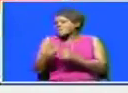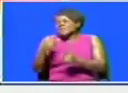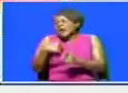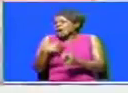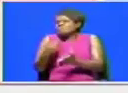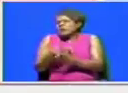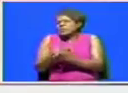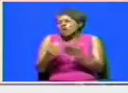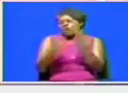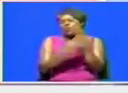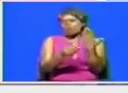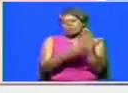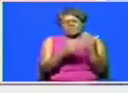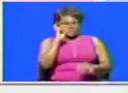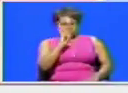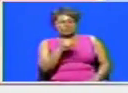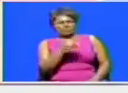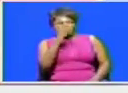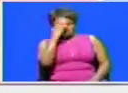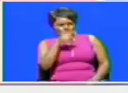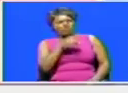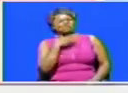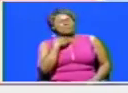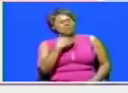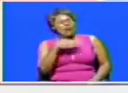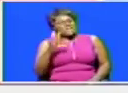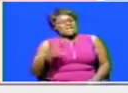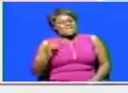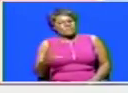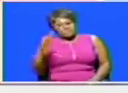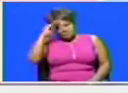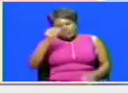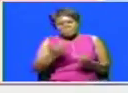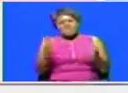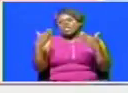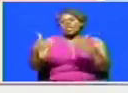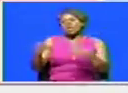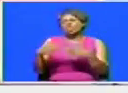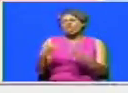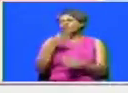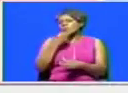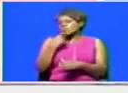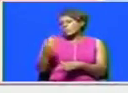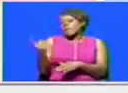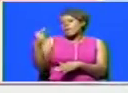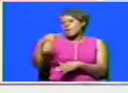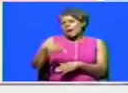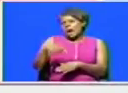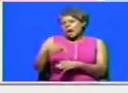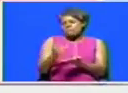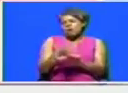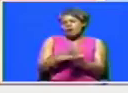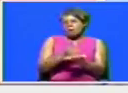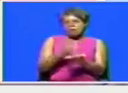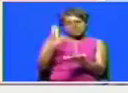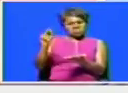Ile ya kuigiza tu manake ashakupima tayari anajua unataka mvinyo expensive. Ndio maana wengi mmepoteza waume, mwanaume anakuambia njoo tunywe kahawa, wewe